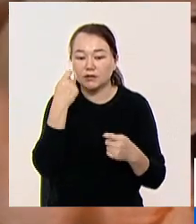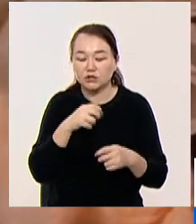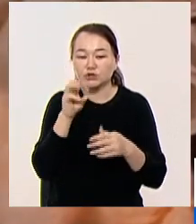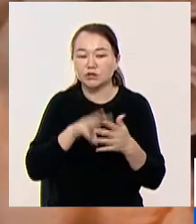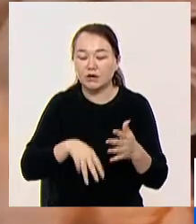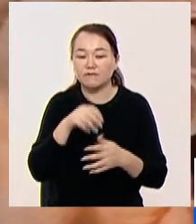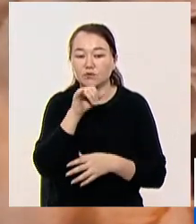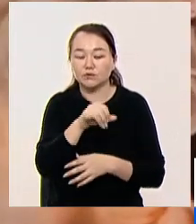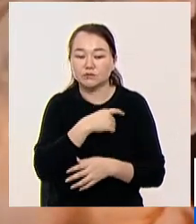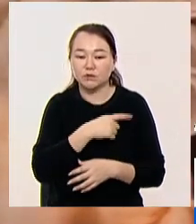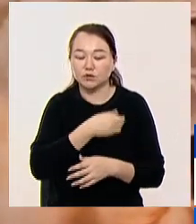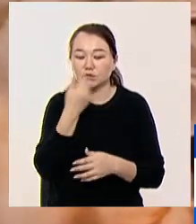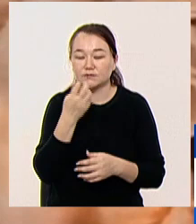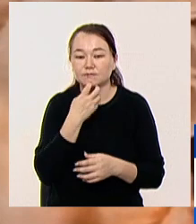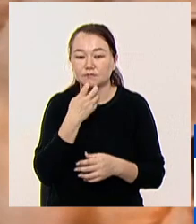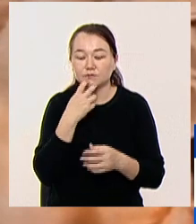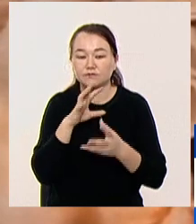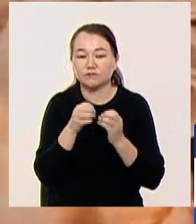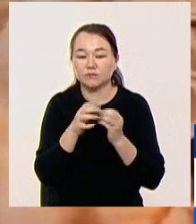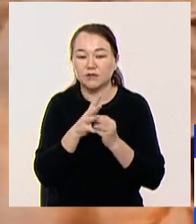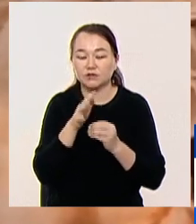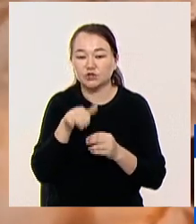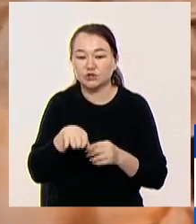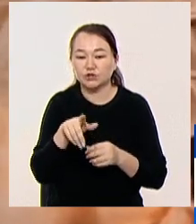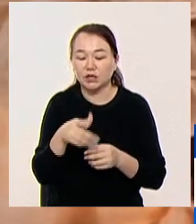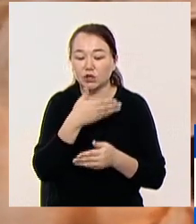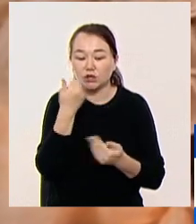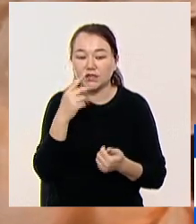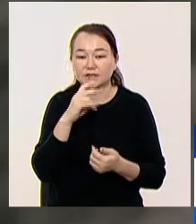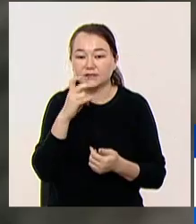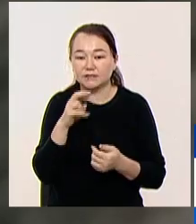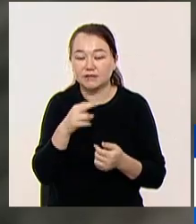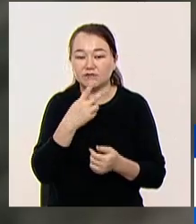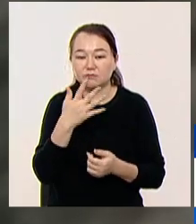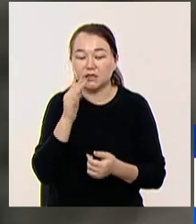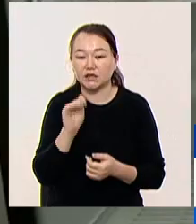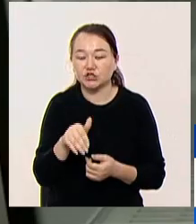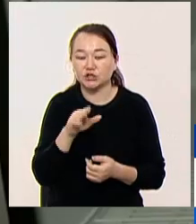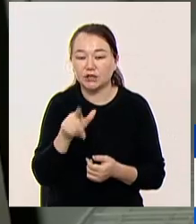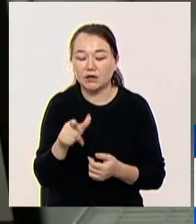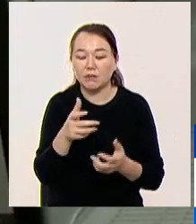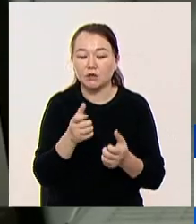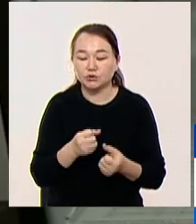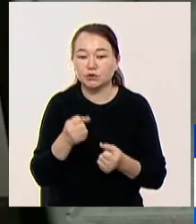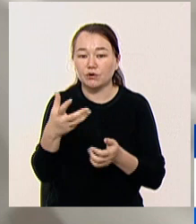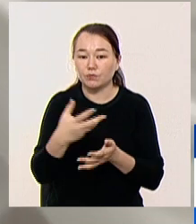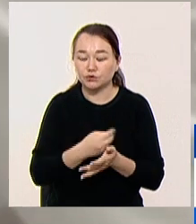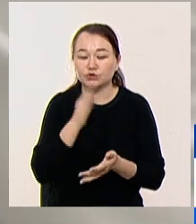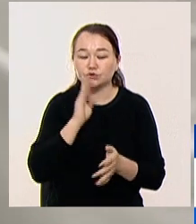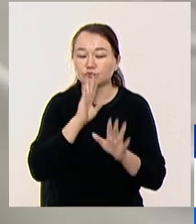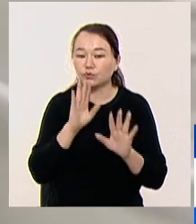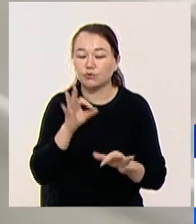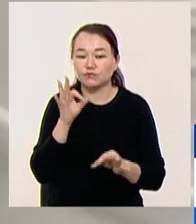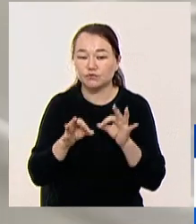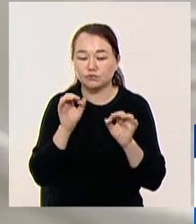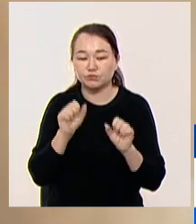отсутствие сертификата смешной – всего 15 тысяч тенге. За отсутствие лицензии – 25 тысяч тенге. Получить компенсацию женщины смогут только в